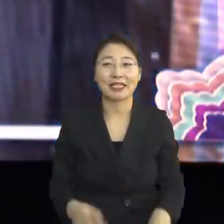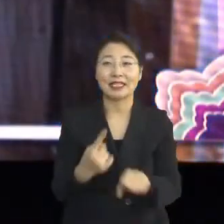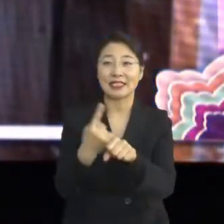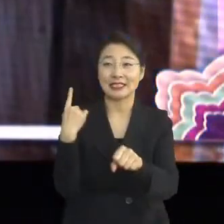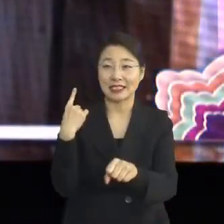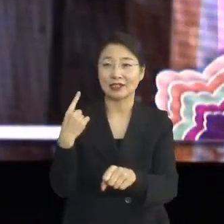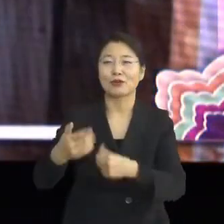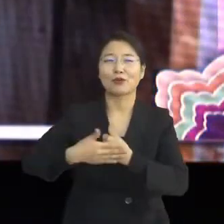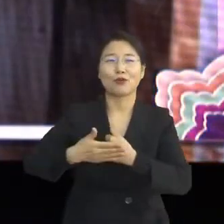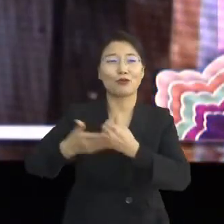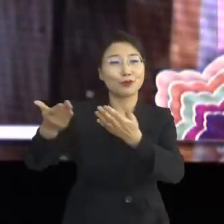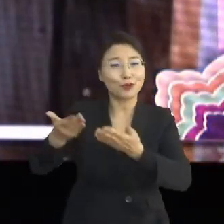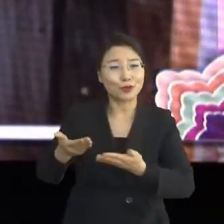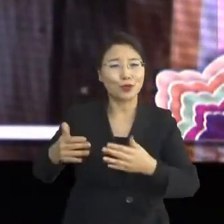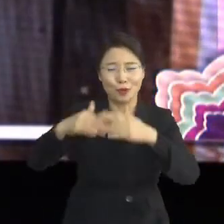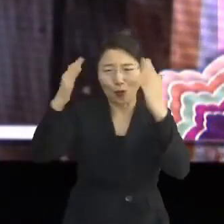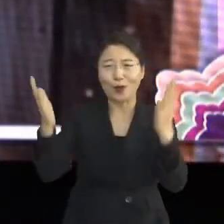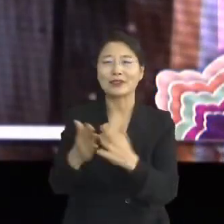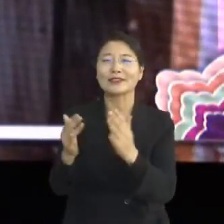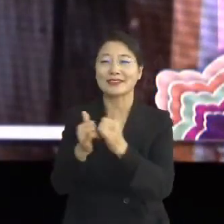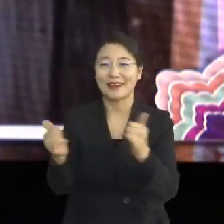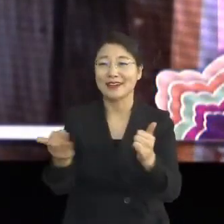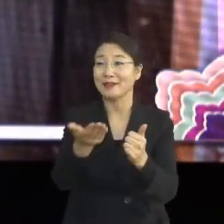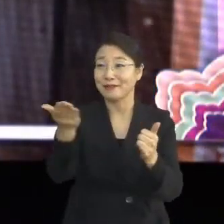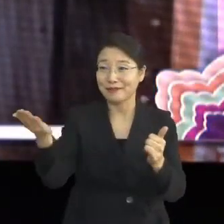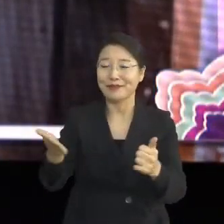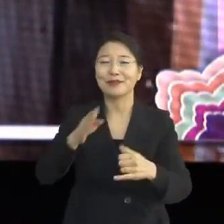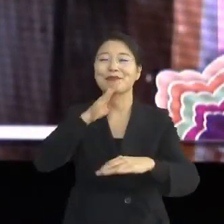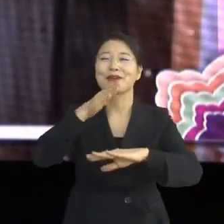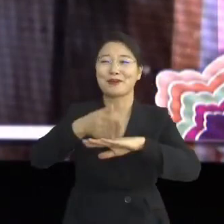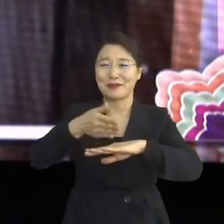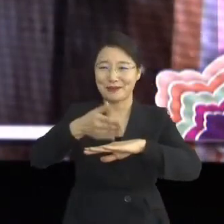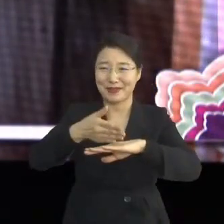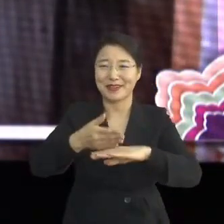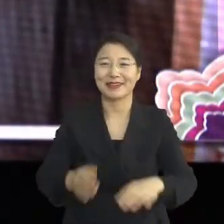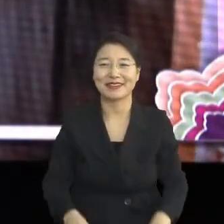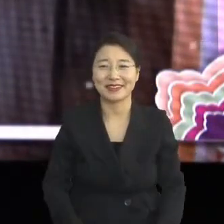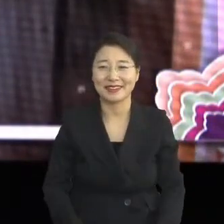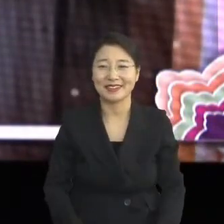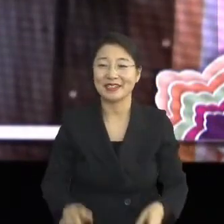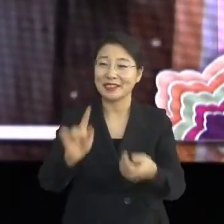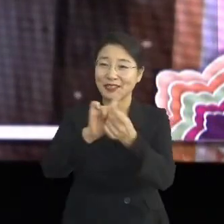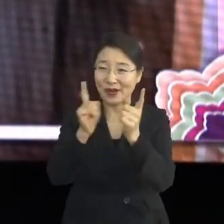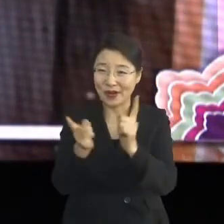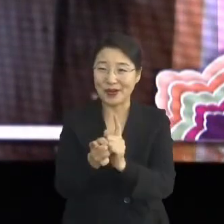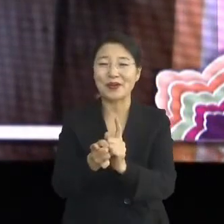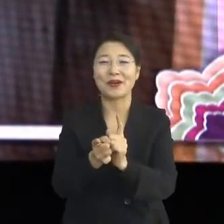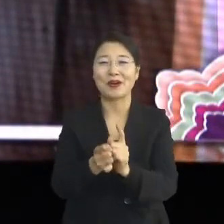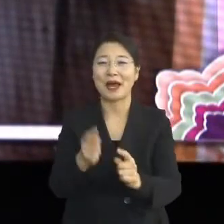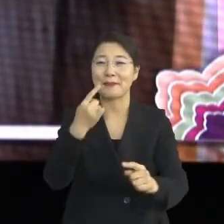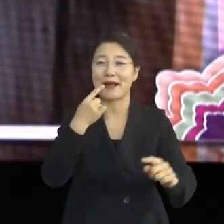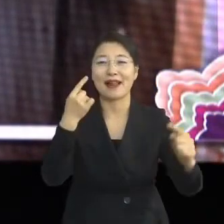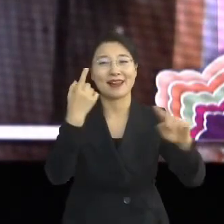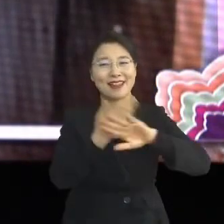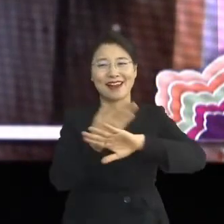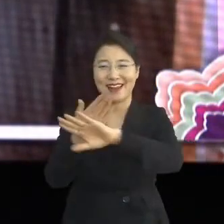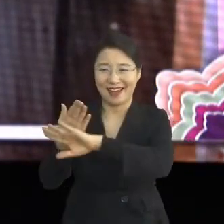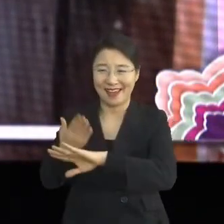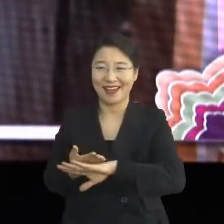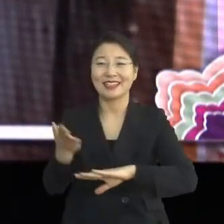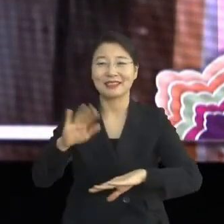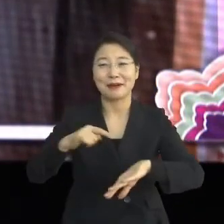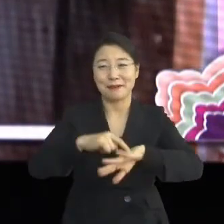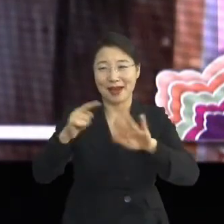지난해 도움 주셨던 모든 분들에게 고마운 마음을 전합니다. 서로가 말은 달라도 한